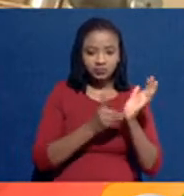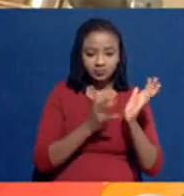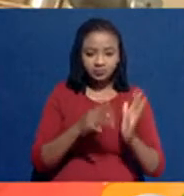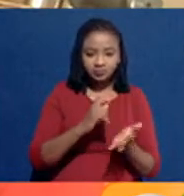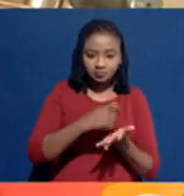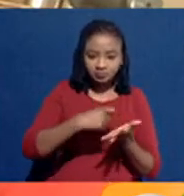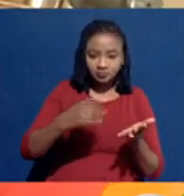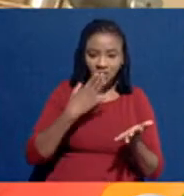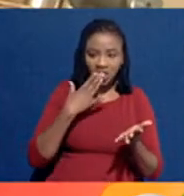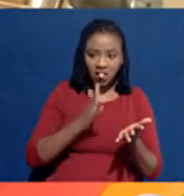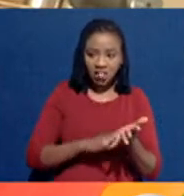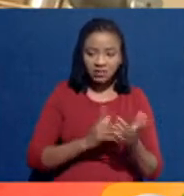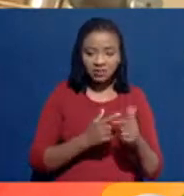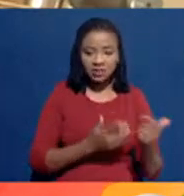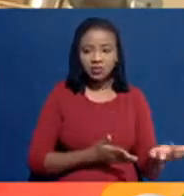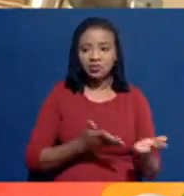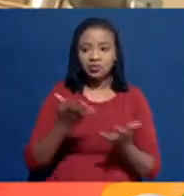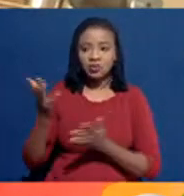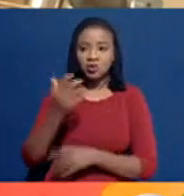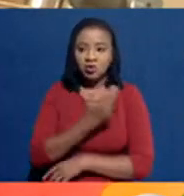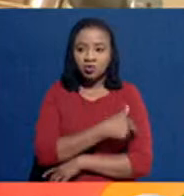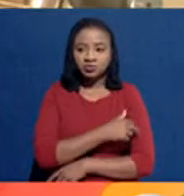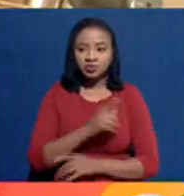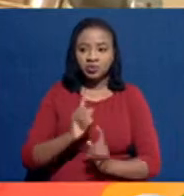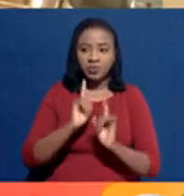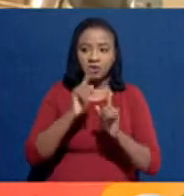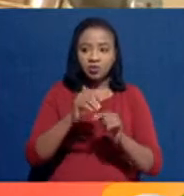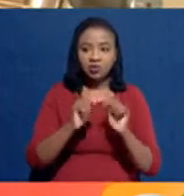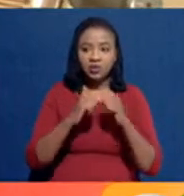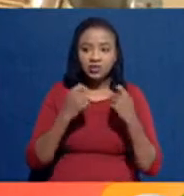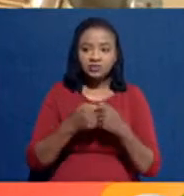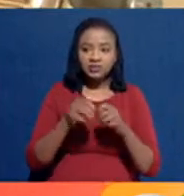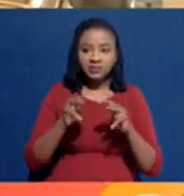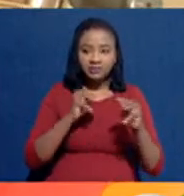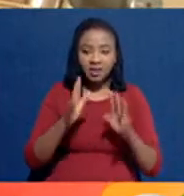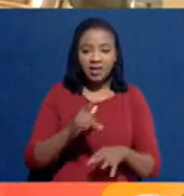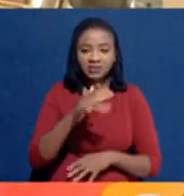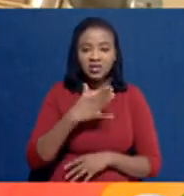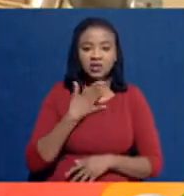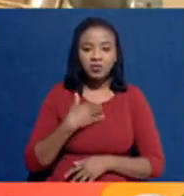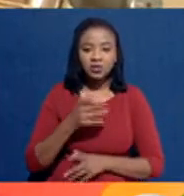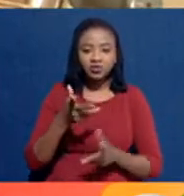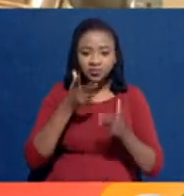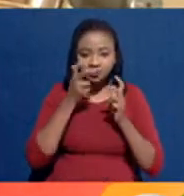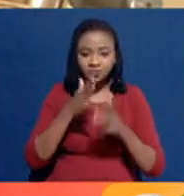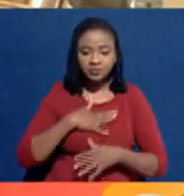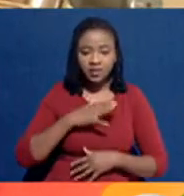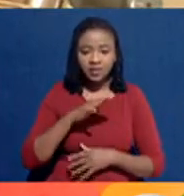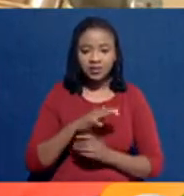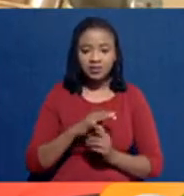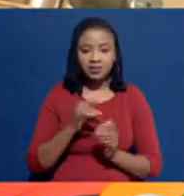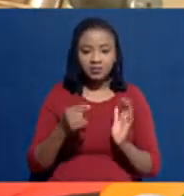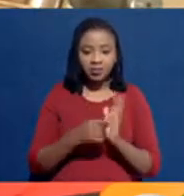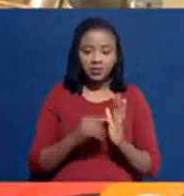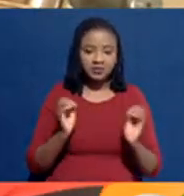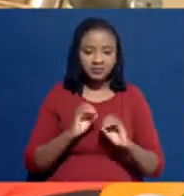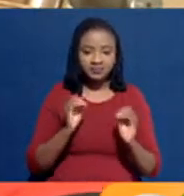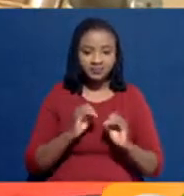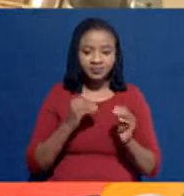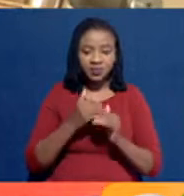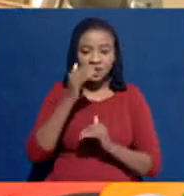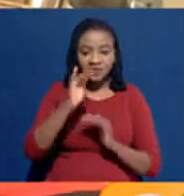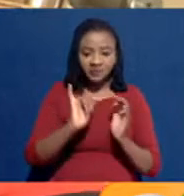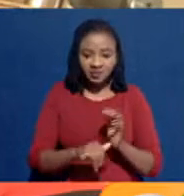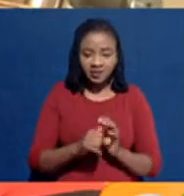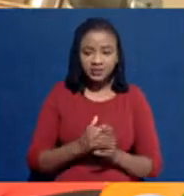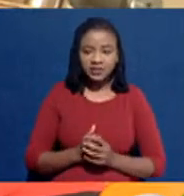barua ukuje upelekwe usi. Naenda kwa team manager hakuwa anataka hata kusikia story yangu. Sasa hapo after